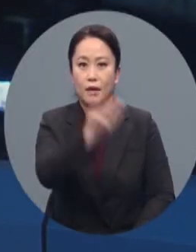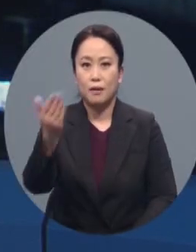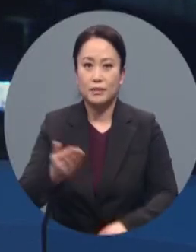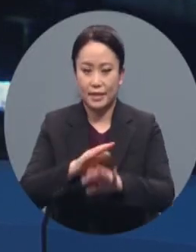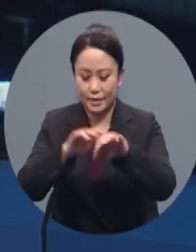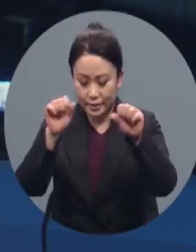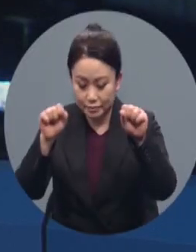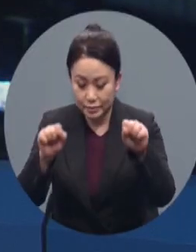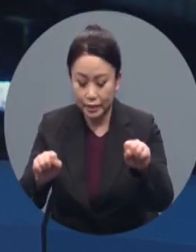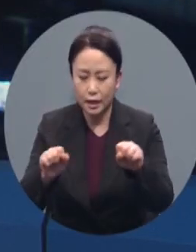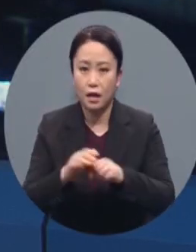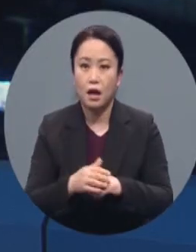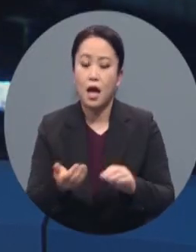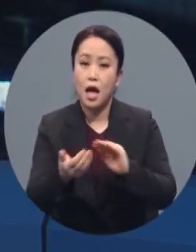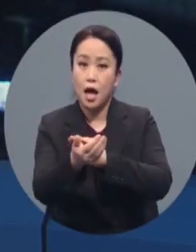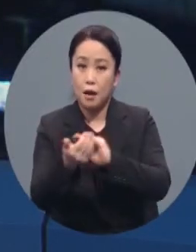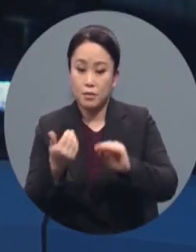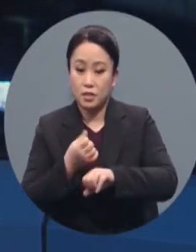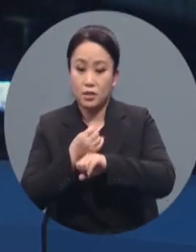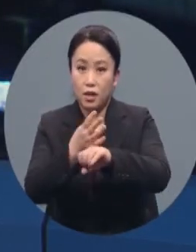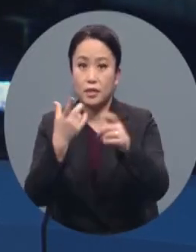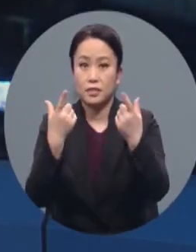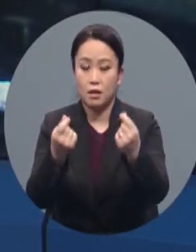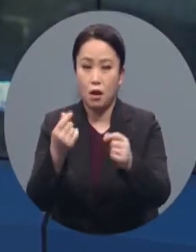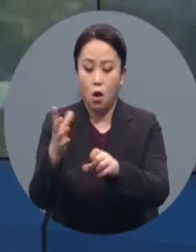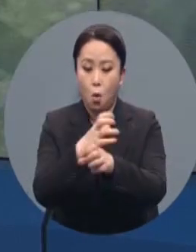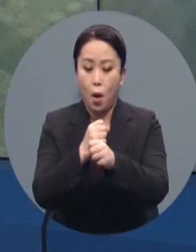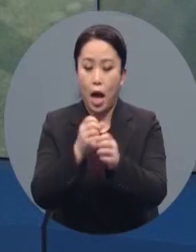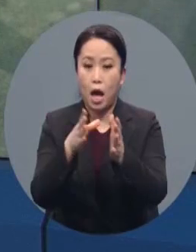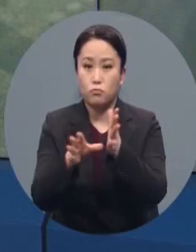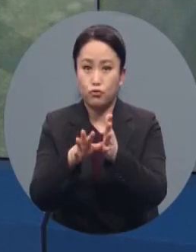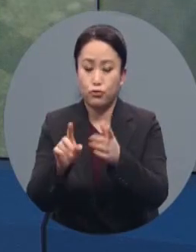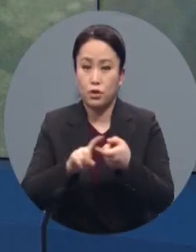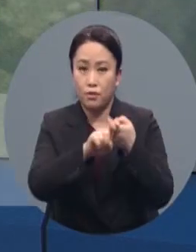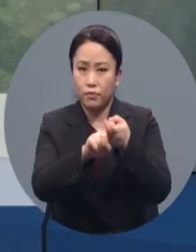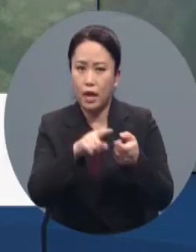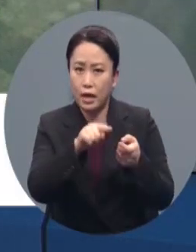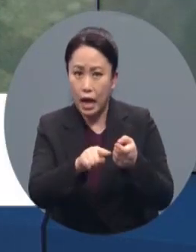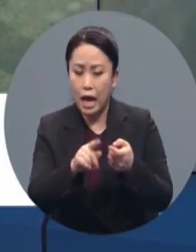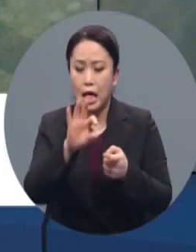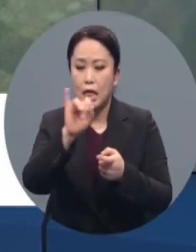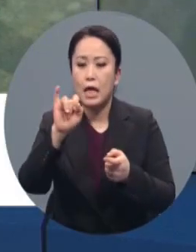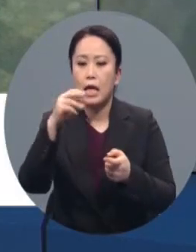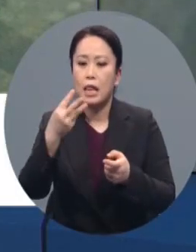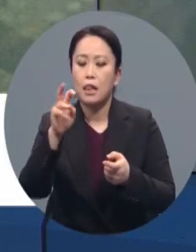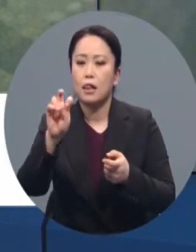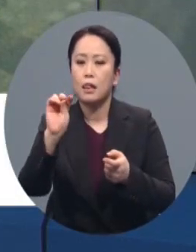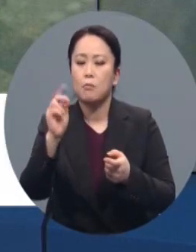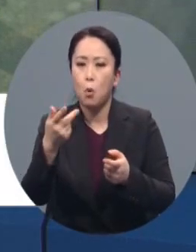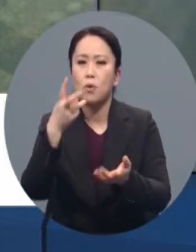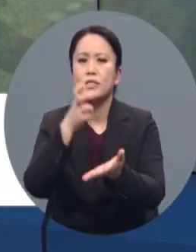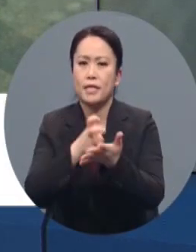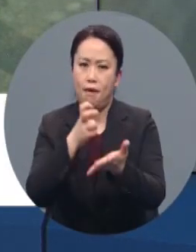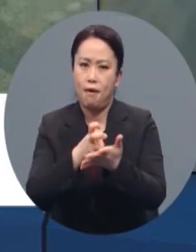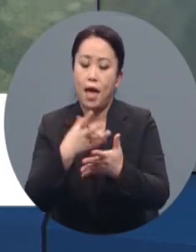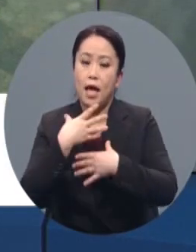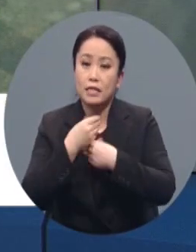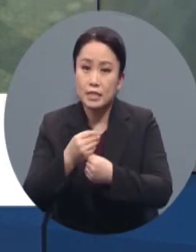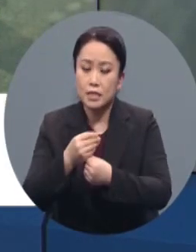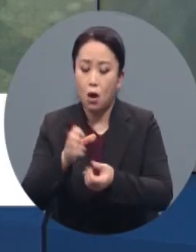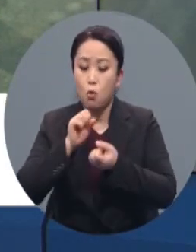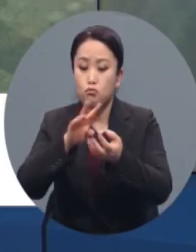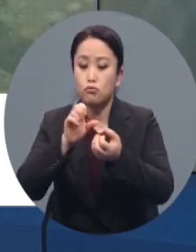여러분 안녕하십니까. 앞서 전해드린 것처럼 화물연대가 일몰제인 안전운임제 전면 확대를 요구하며 5년